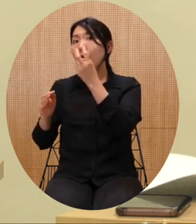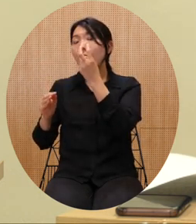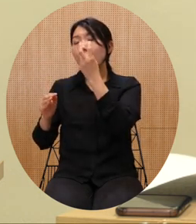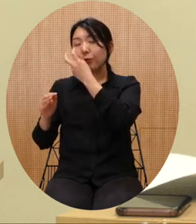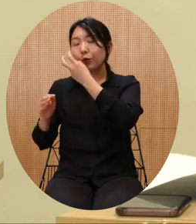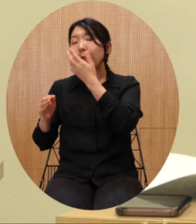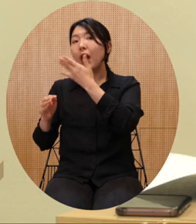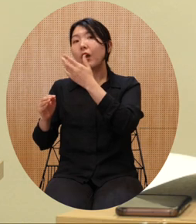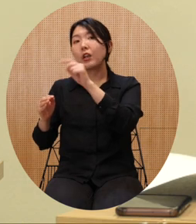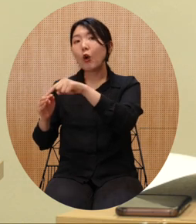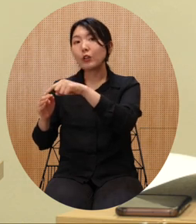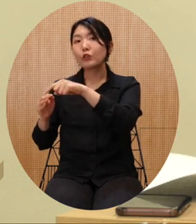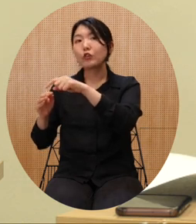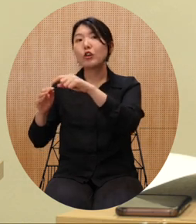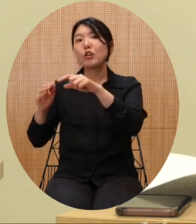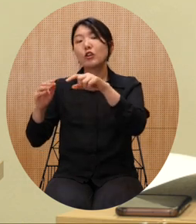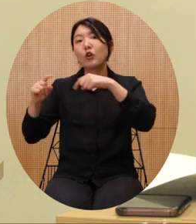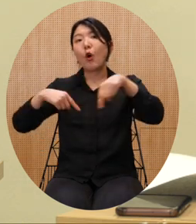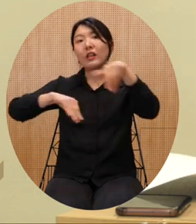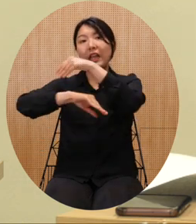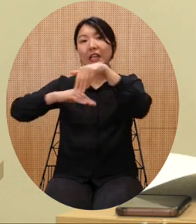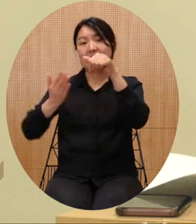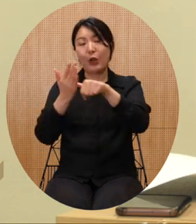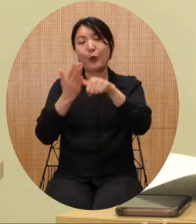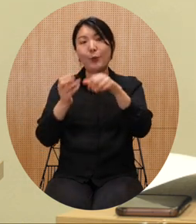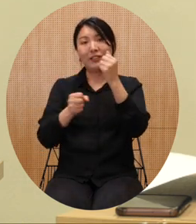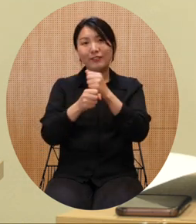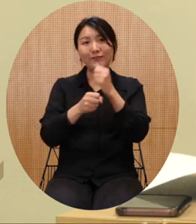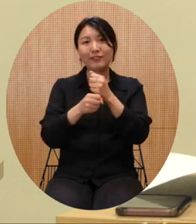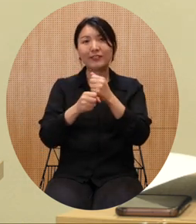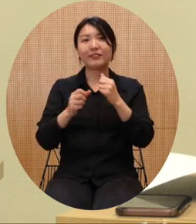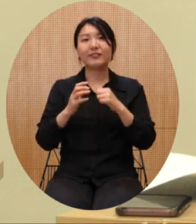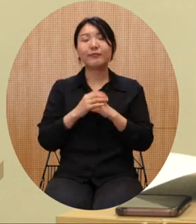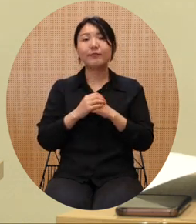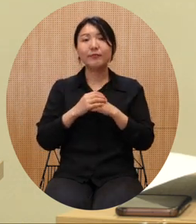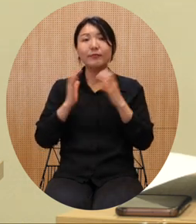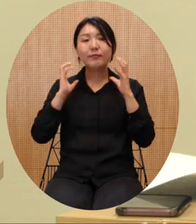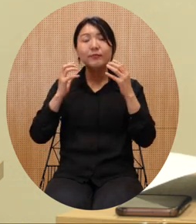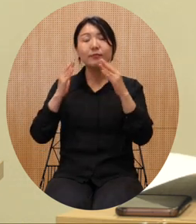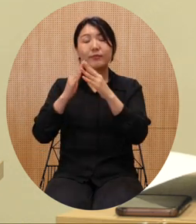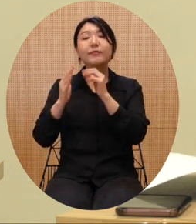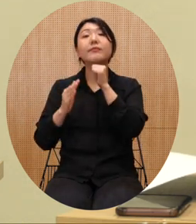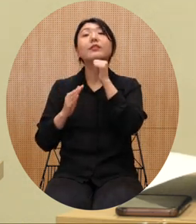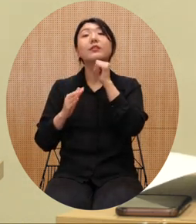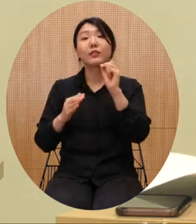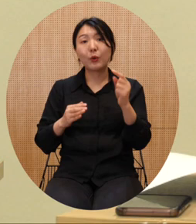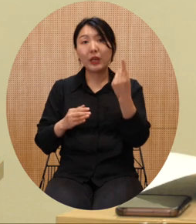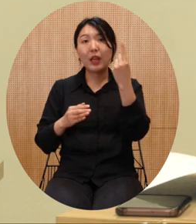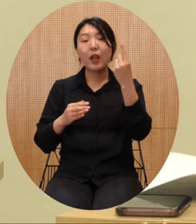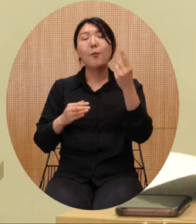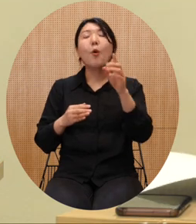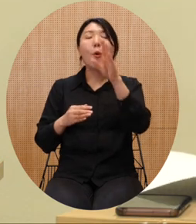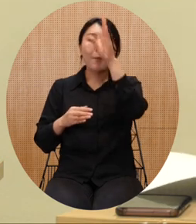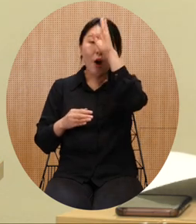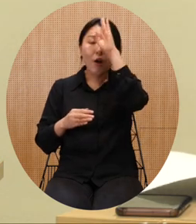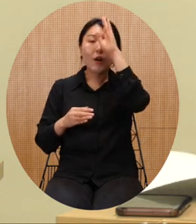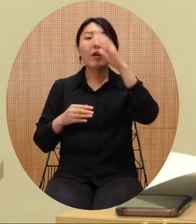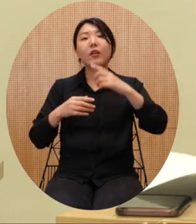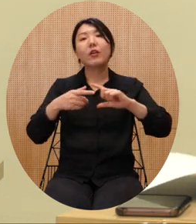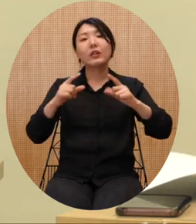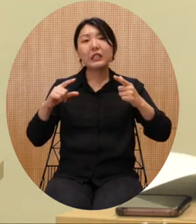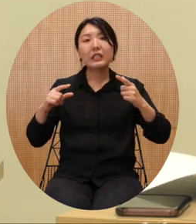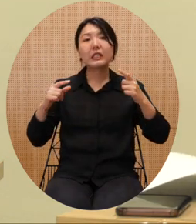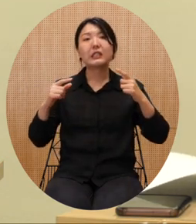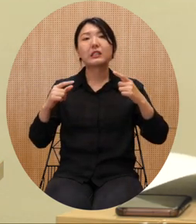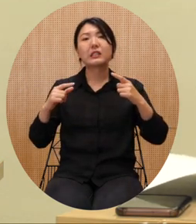가지고 정책 자료를 사용을 합니다. 그런데 뭐 아동이 주거 빈곤으로 인한 무슨 질병이라든지 여러 가지